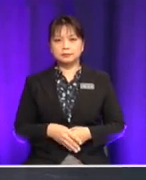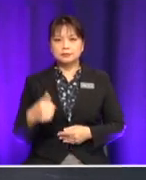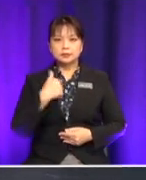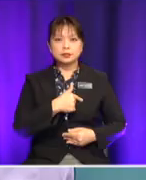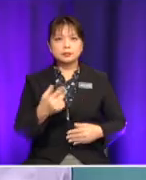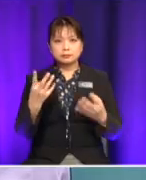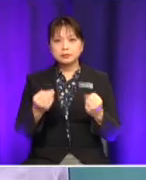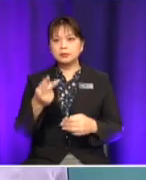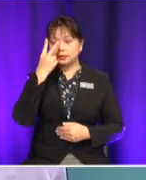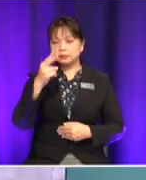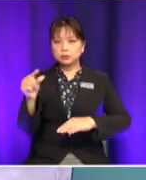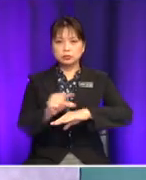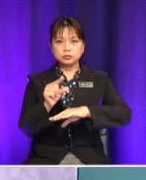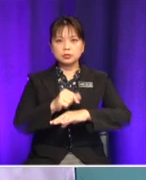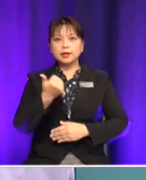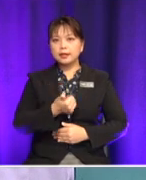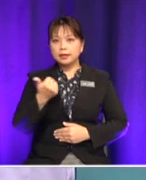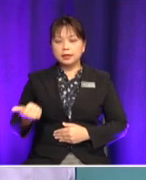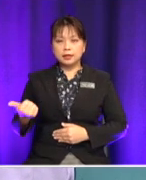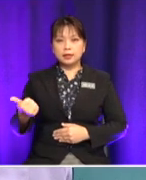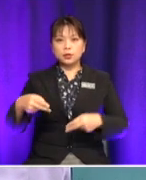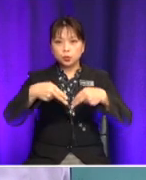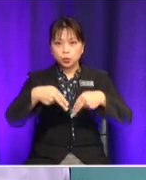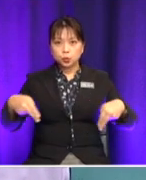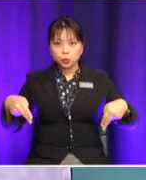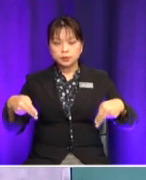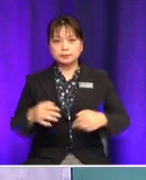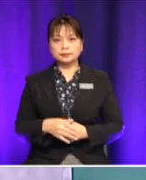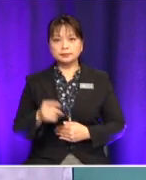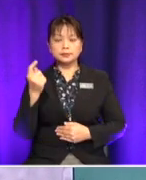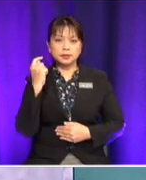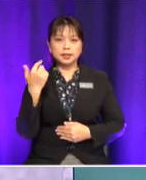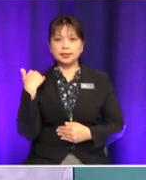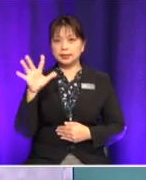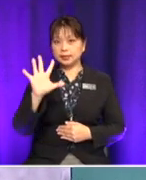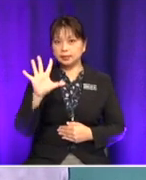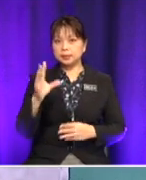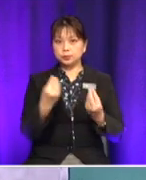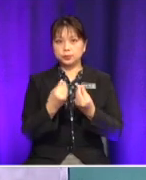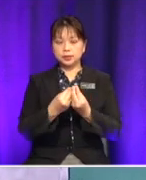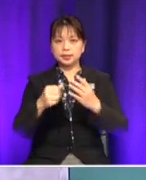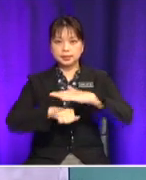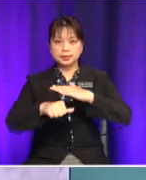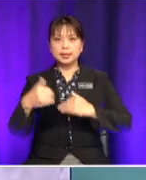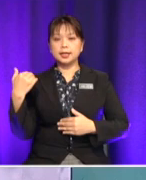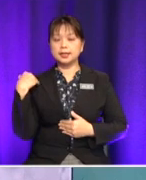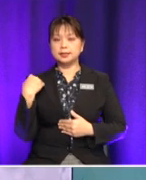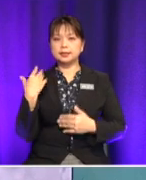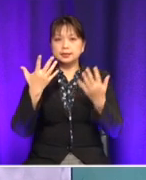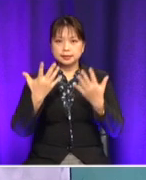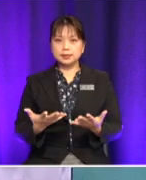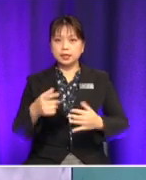penggunaan alat pengukur 5 quantity asas ada jisin ada panjang